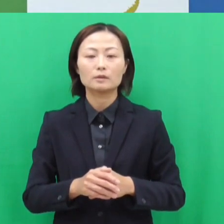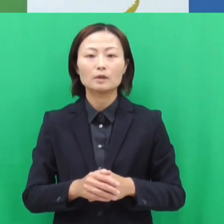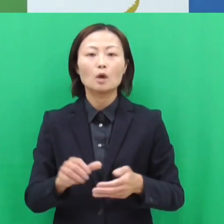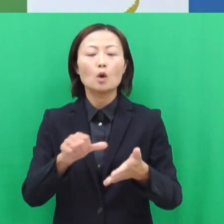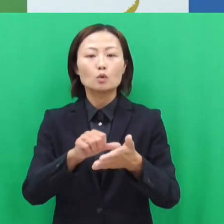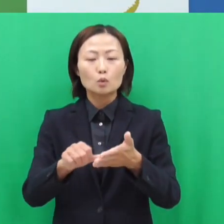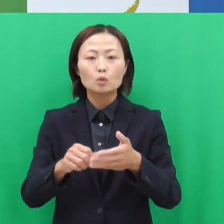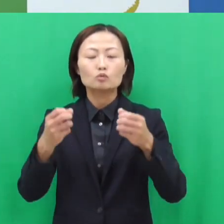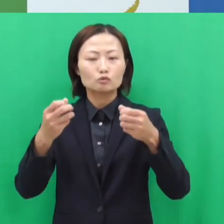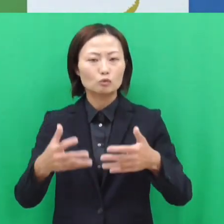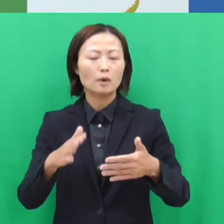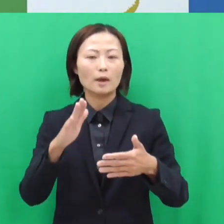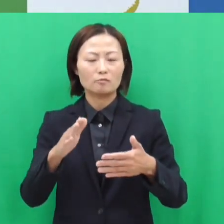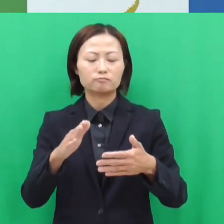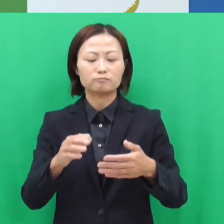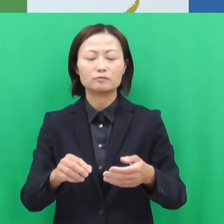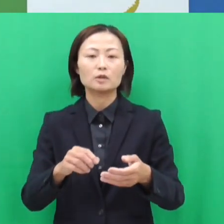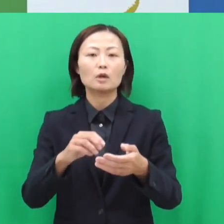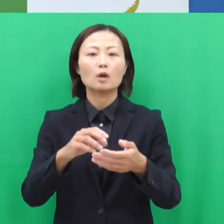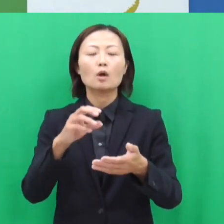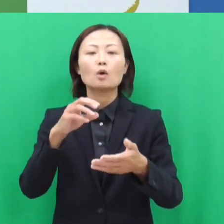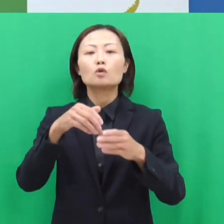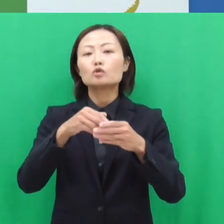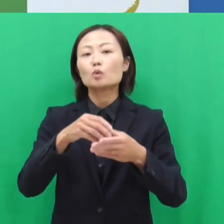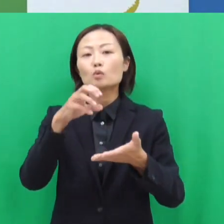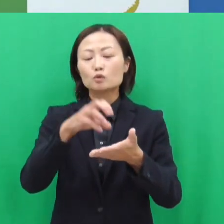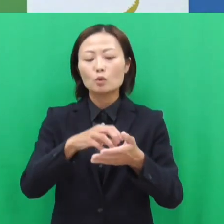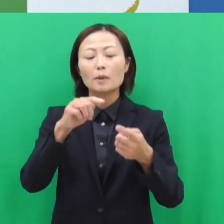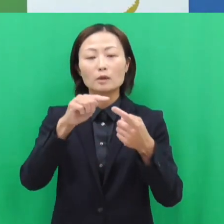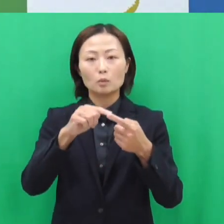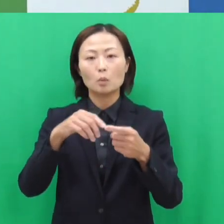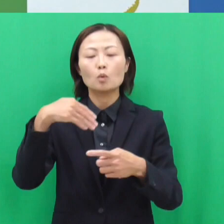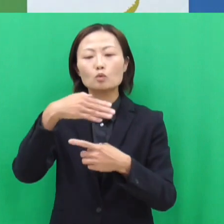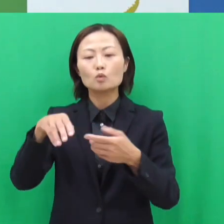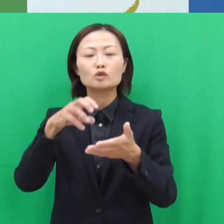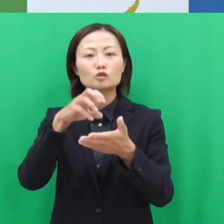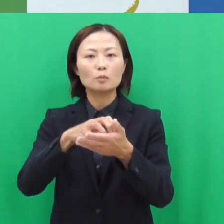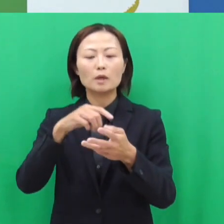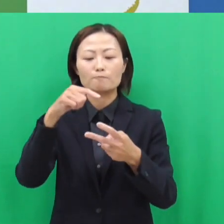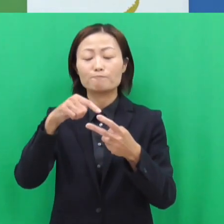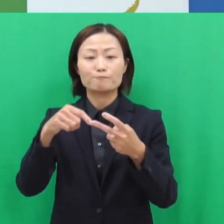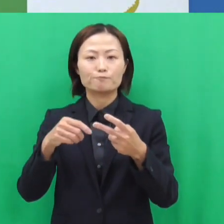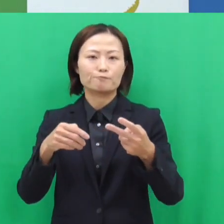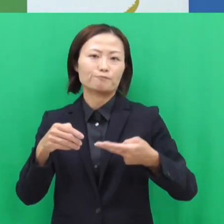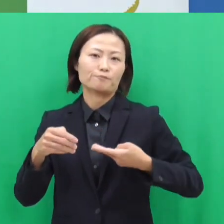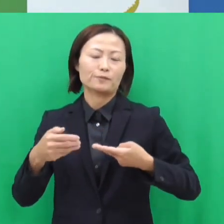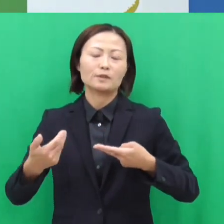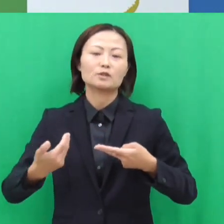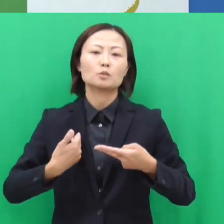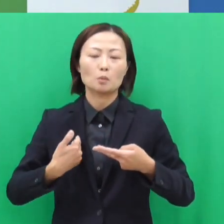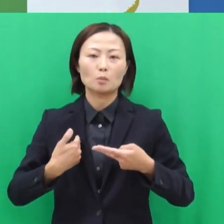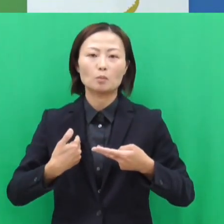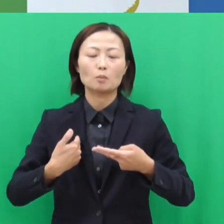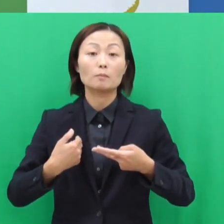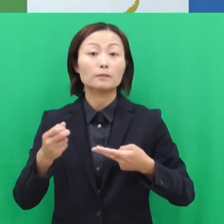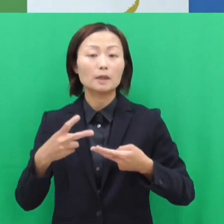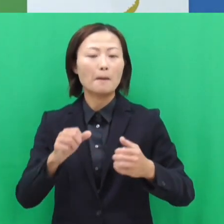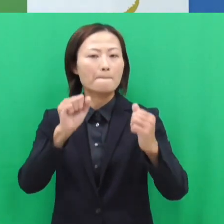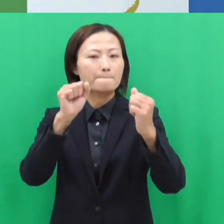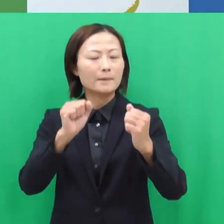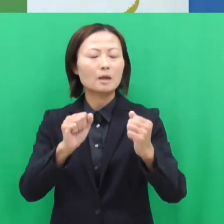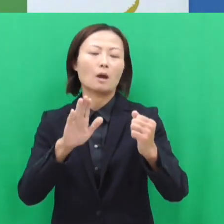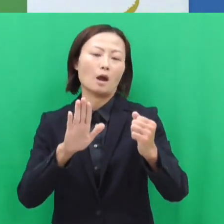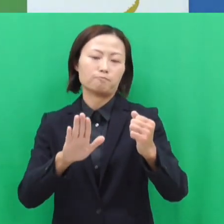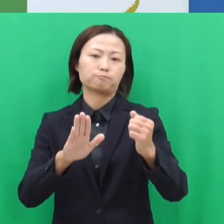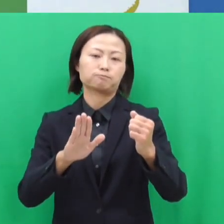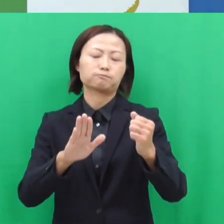と独身証明書ですねこれを提出していただかないとダメだということでその辺は厳しくお聞かせていただくそれを面接なんで